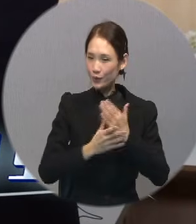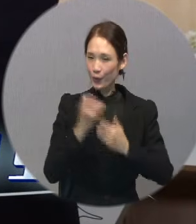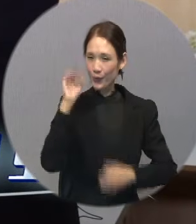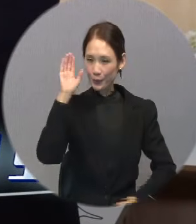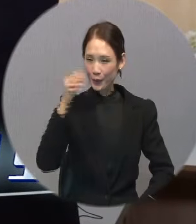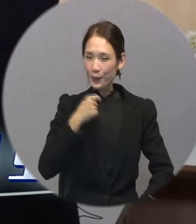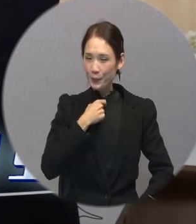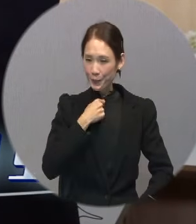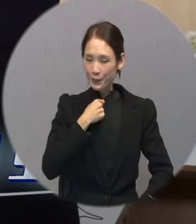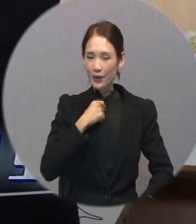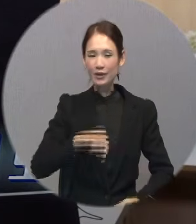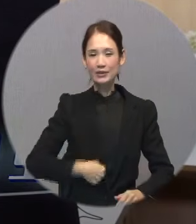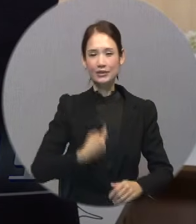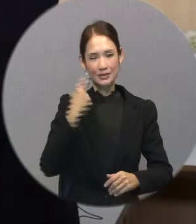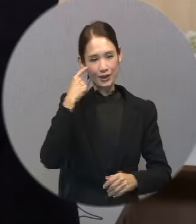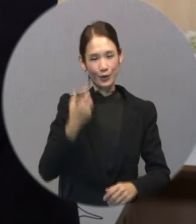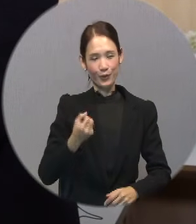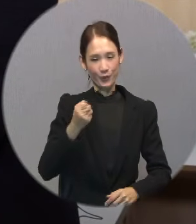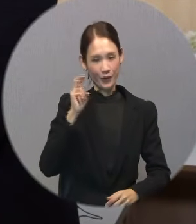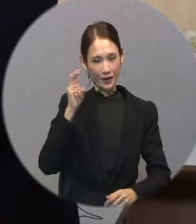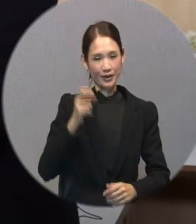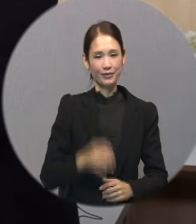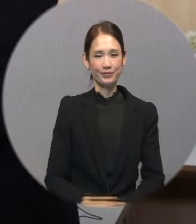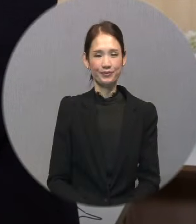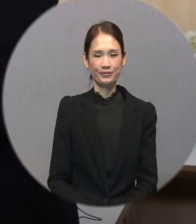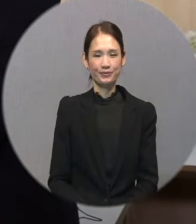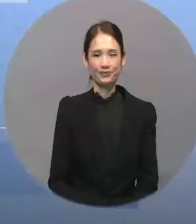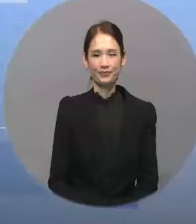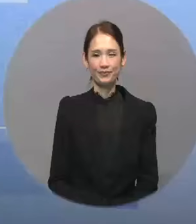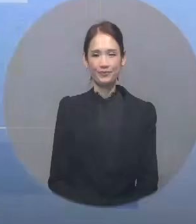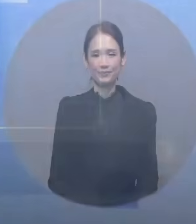라는 생각을 스스로 가질 수 있을 거라고 생각합니다.